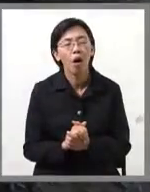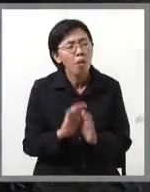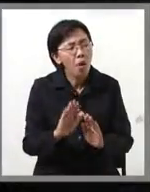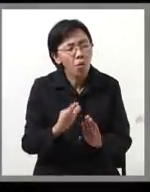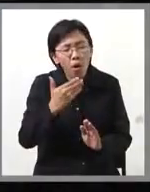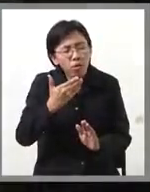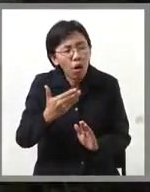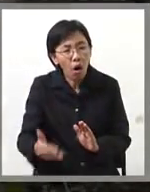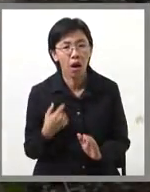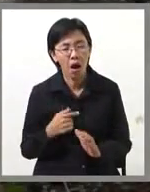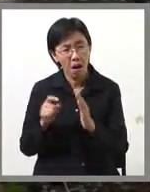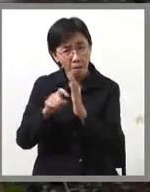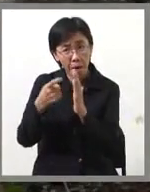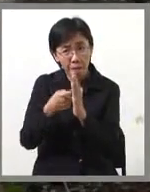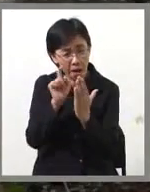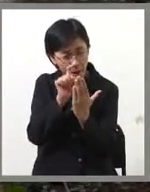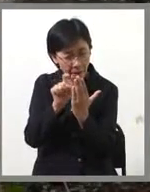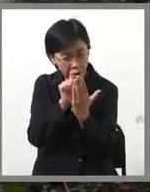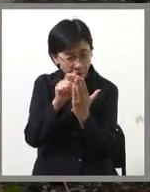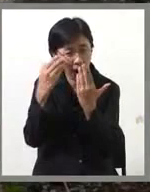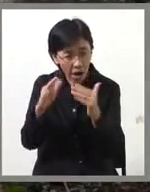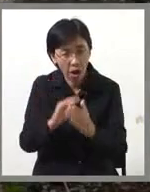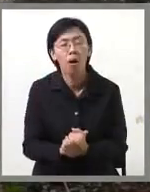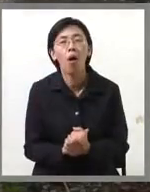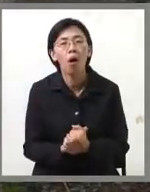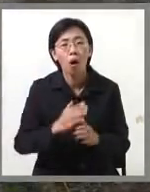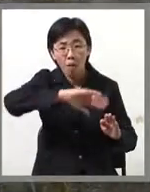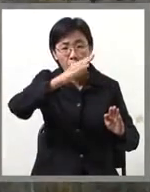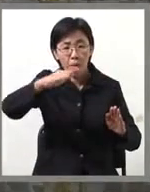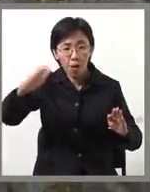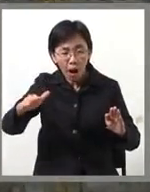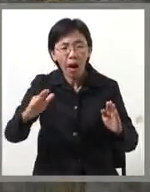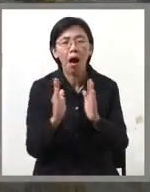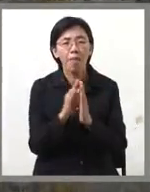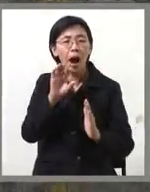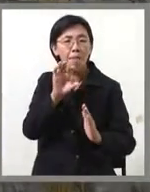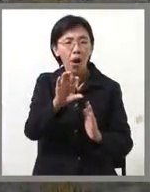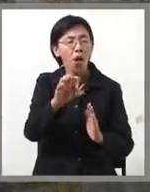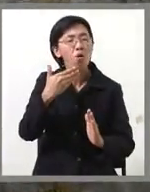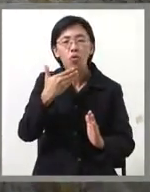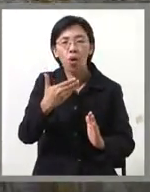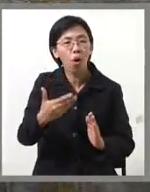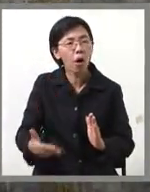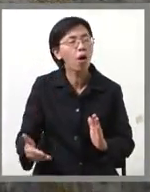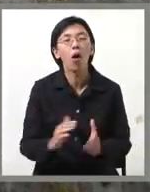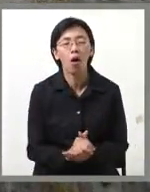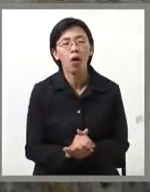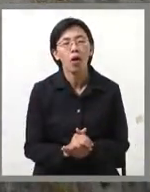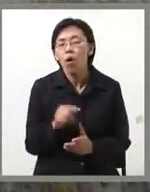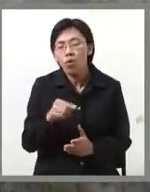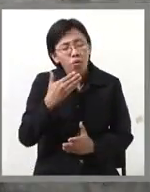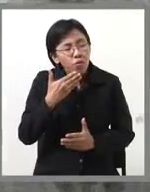พราะเมื่อเราแกะสลักเสร็จเนี่ยพระก็จะอยู่ติดภูกับภูเขาจนภูเขาสลมตลาดจึงเรียกว่ามรดกคู่ฟ้